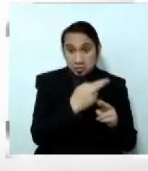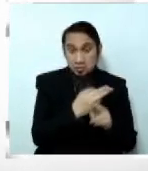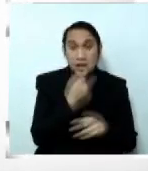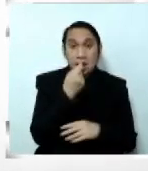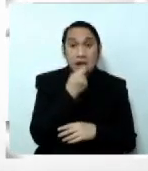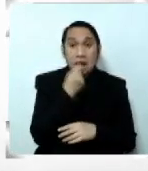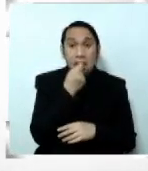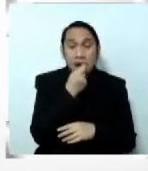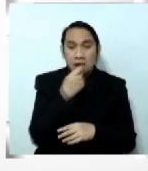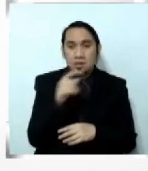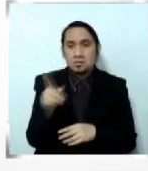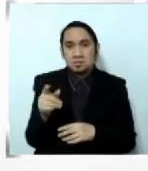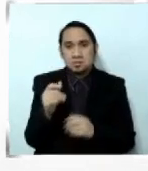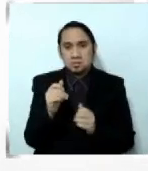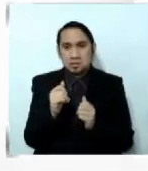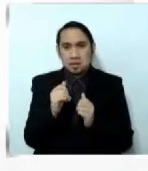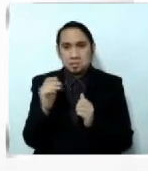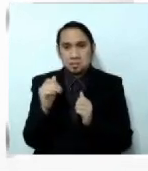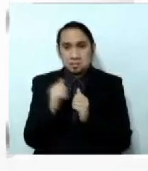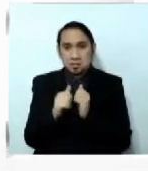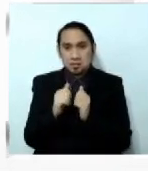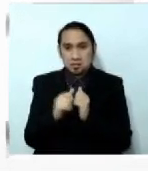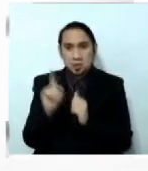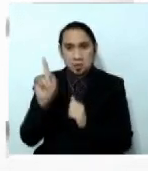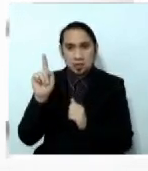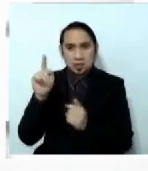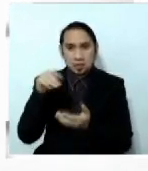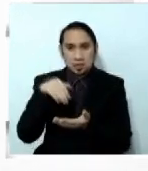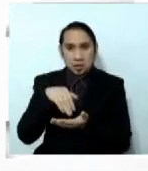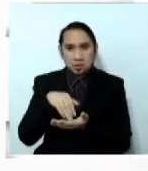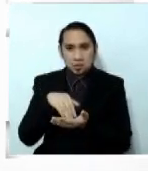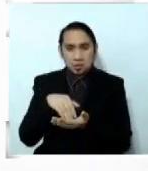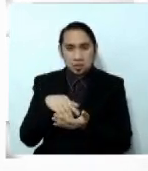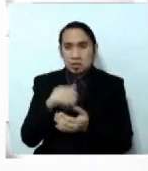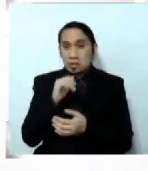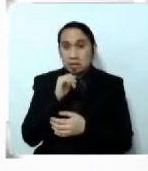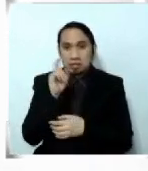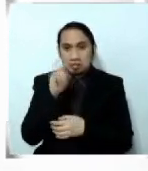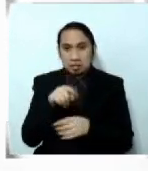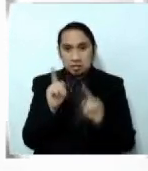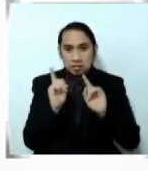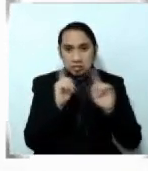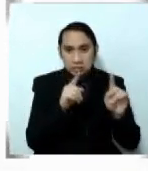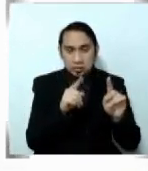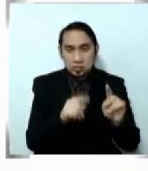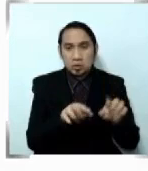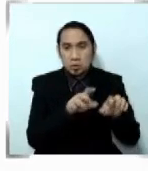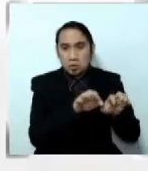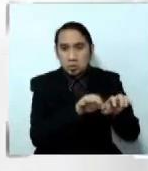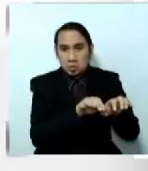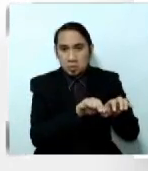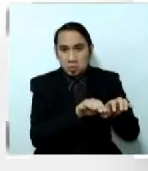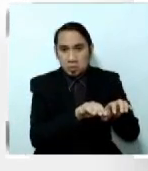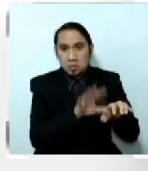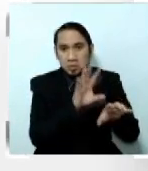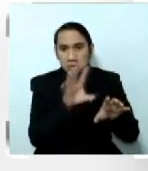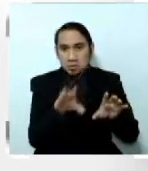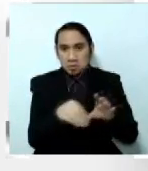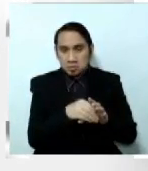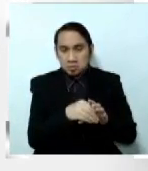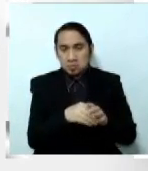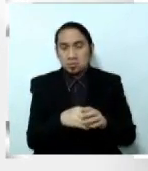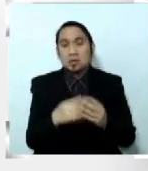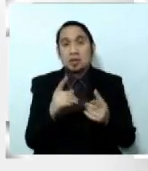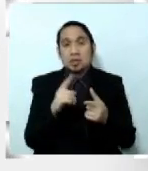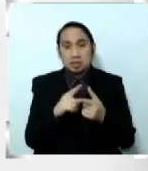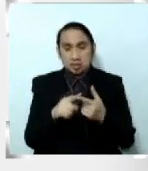sa kanila daw, nasa 1K lang, no appearance na, encoded pa daw agad sa system. Sa huli,